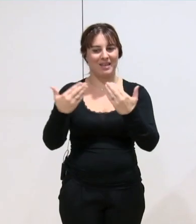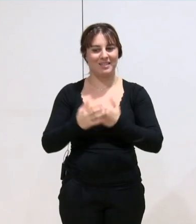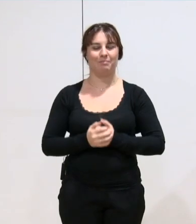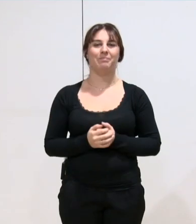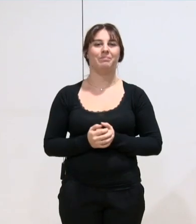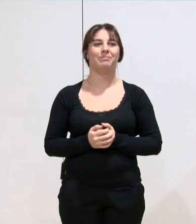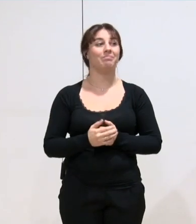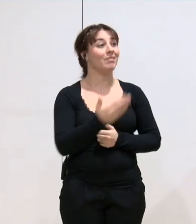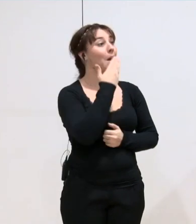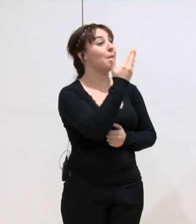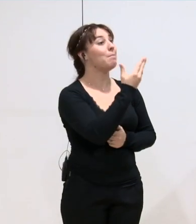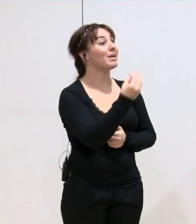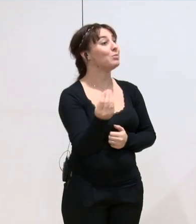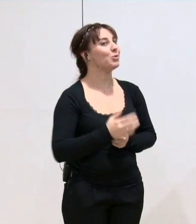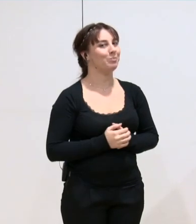Merci beaucoup.